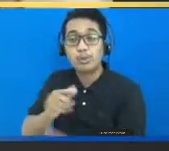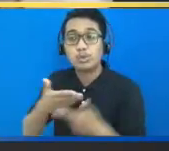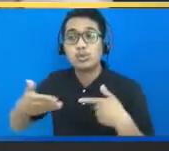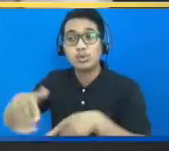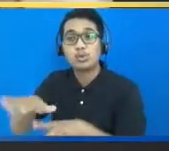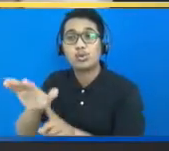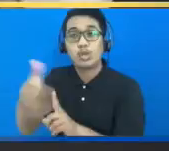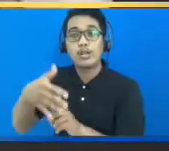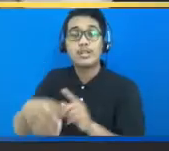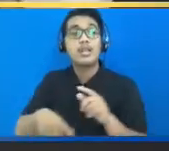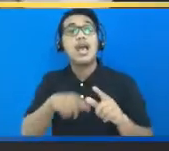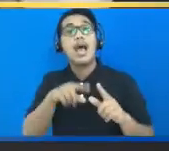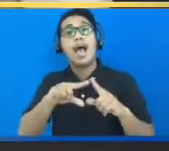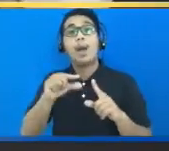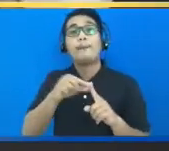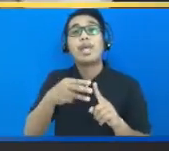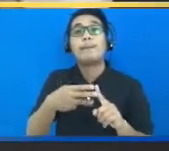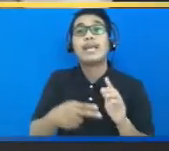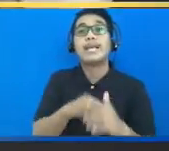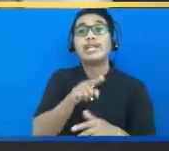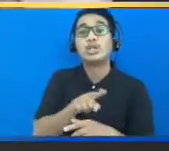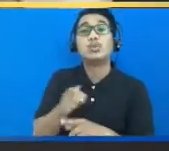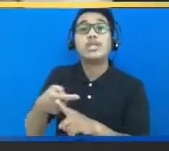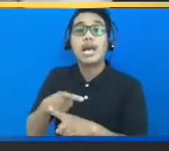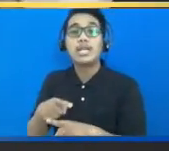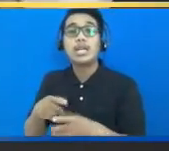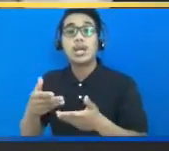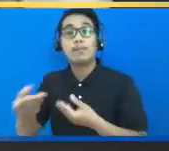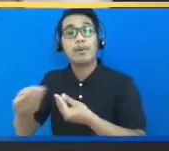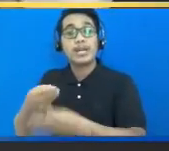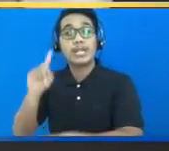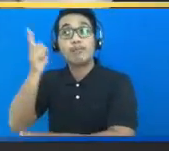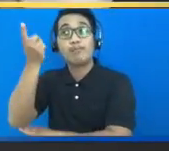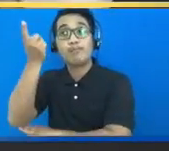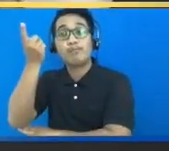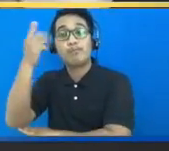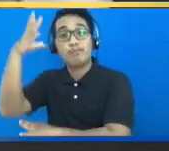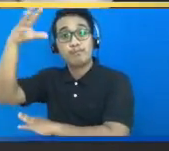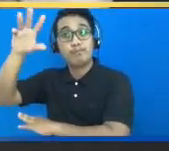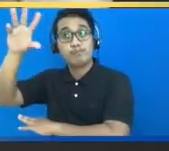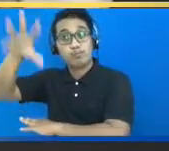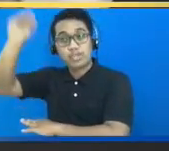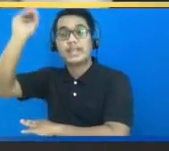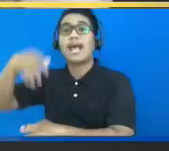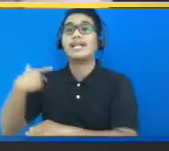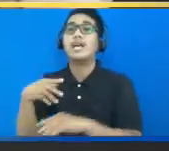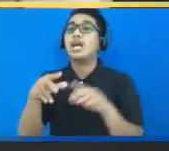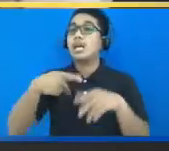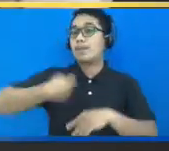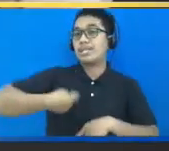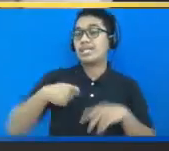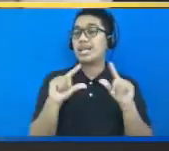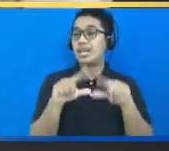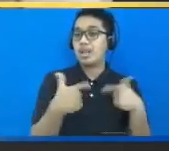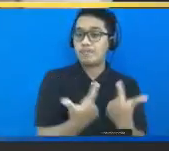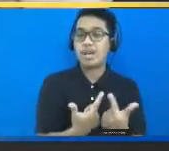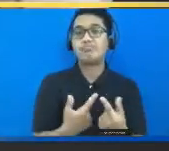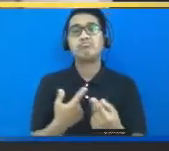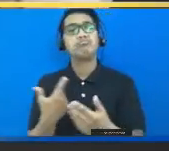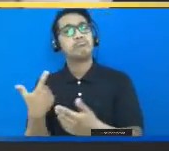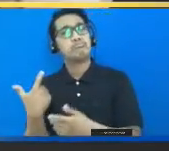sosial ini dia BBMnya nada yang berasal dari belanja pemerintah pusat itu ada yang dari kendaraan lembaga kemudian juga ada yang berasal